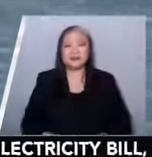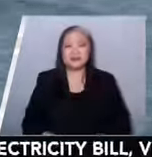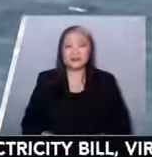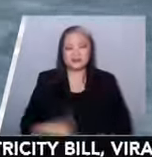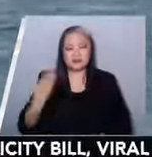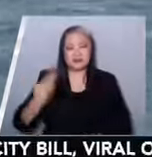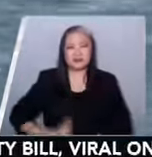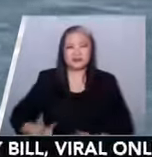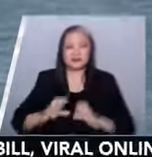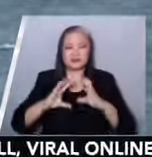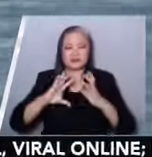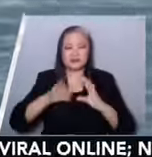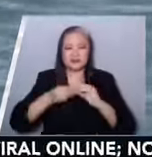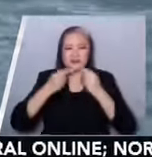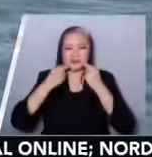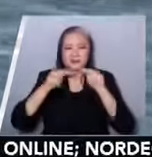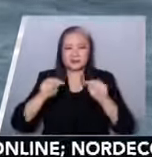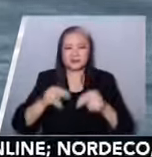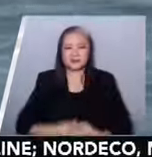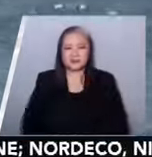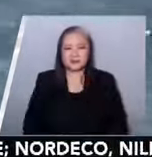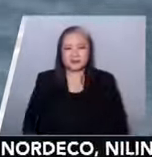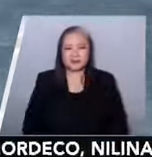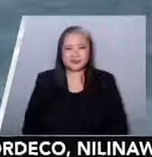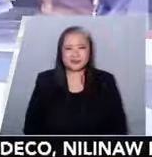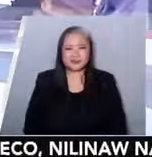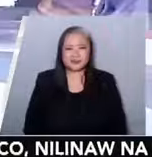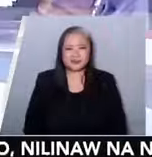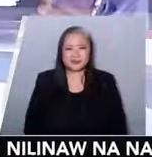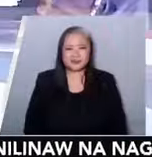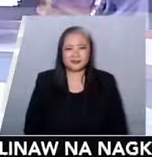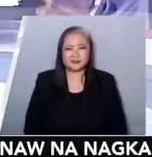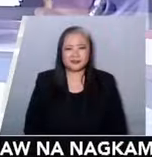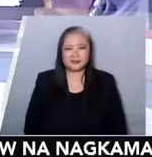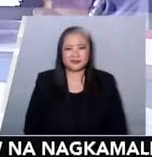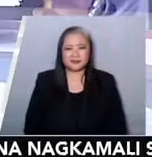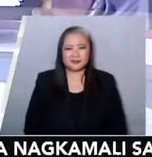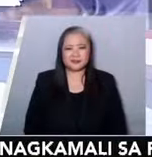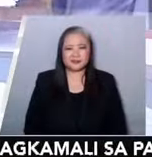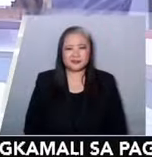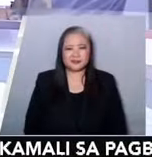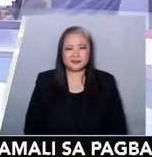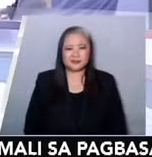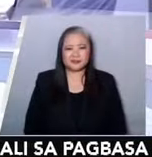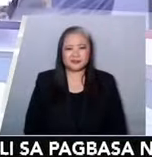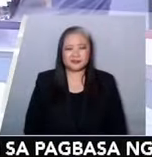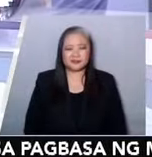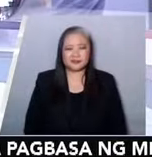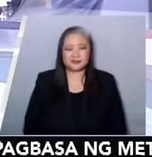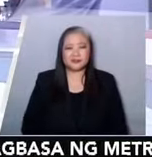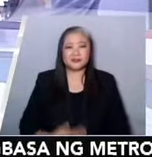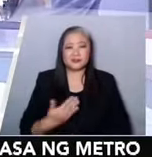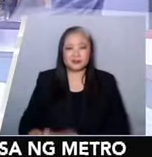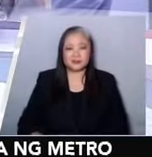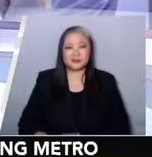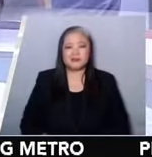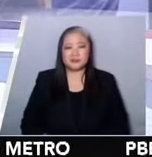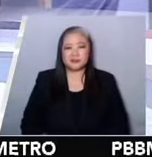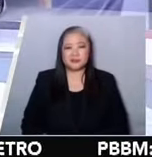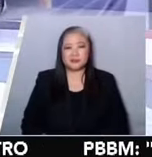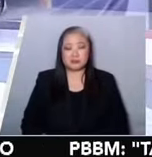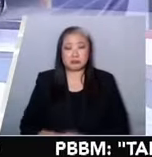sa GMA Integrated News. Nabulabog ang mga residente ng barangay